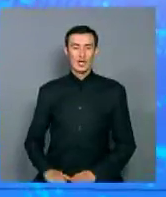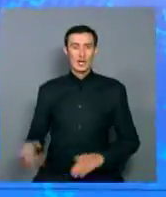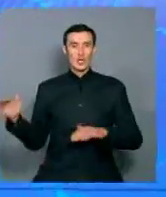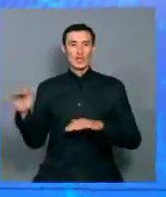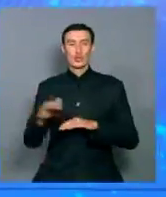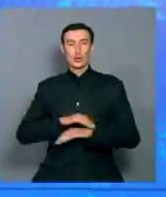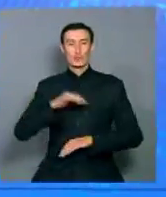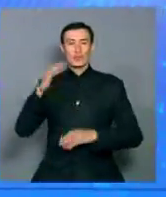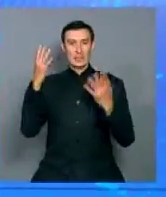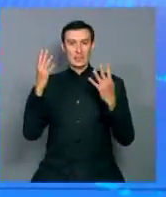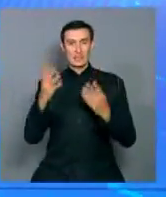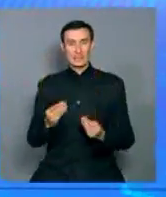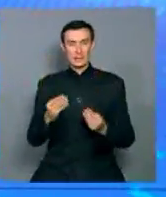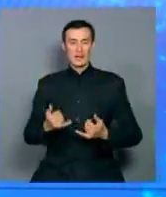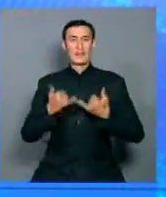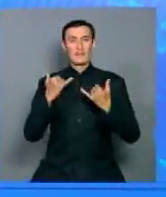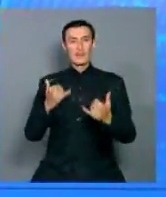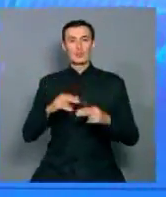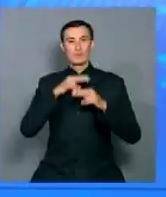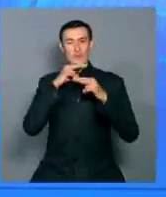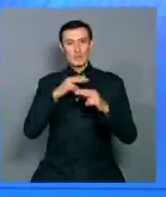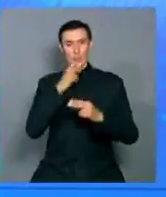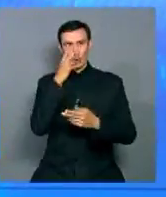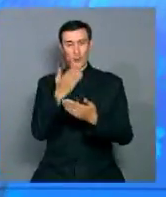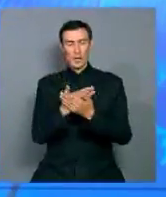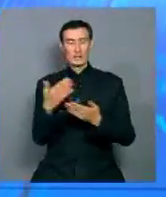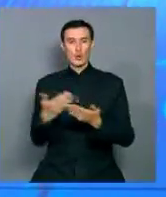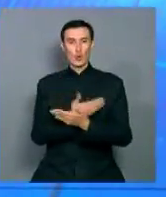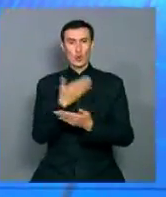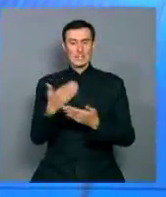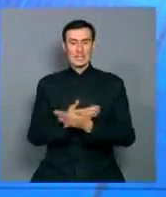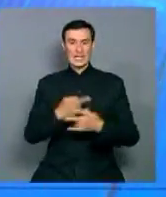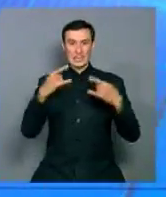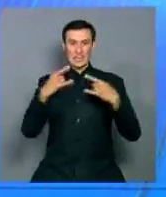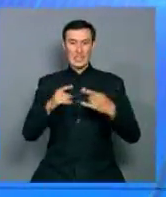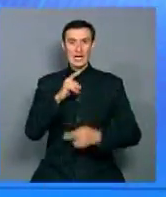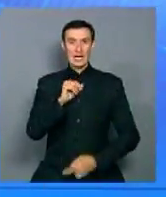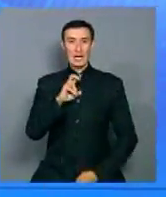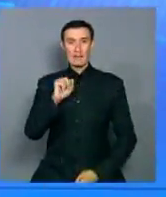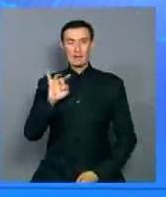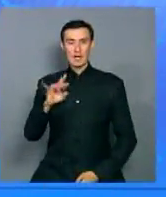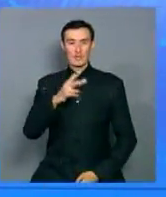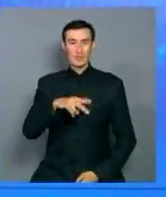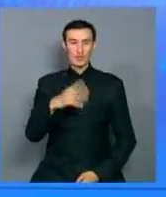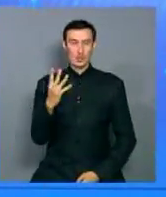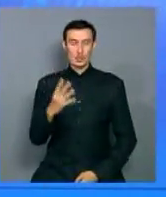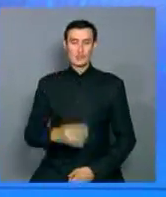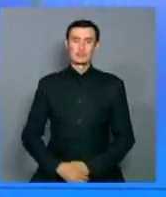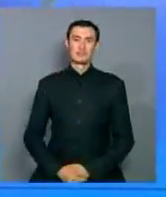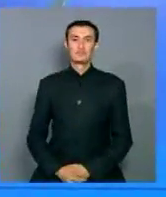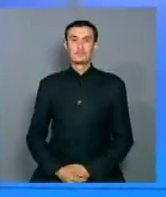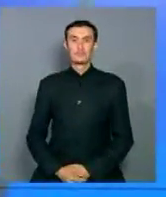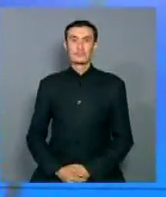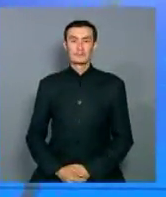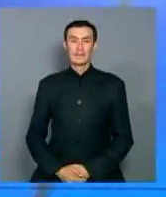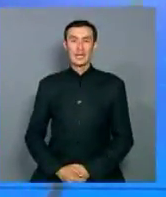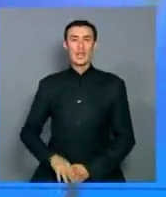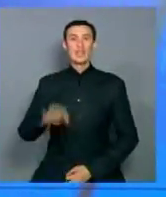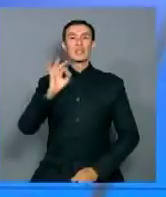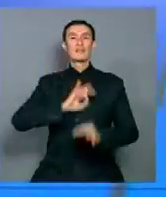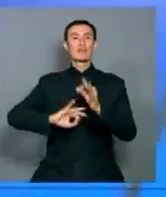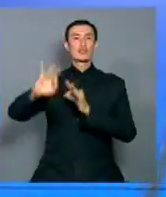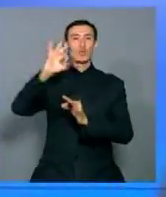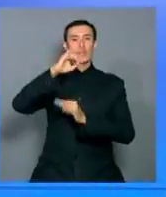ближайшие 15 минут расскажем о событиях в стране и за ее пределами. В студии работает Хасан Исраилов и я, Вера Захарчук. Добрый вечер. На